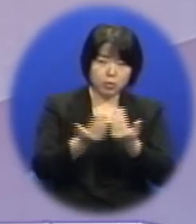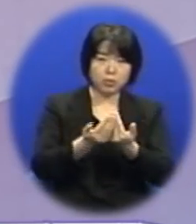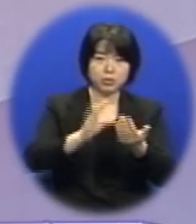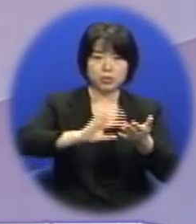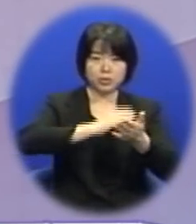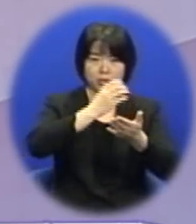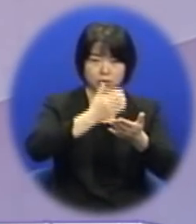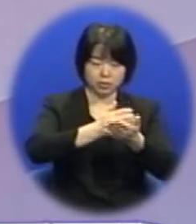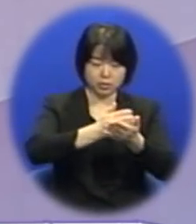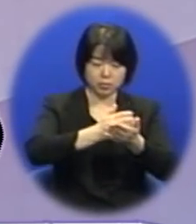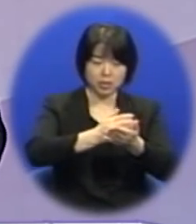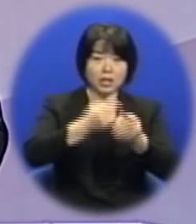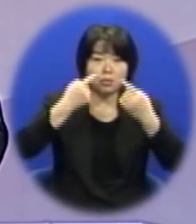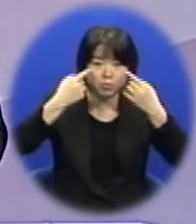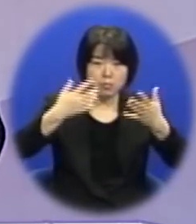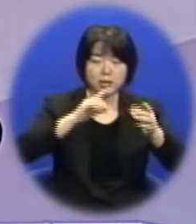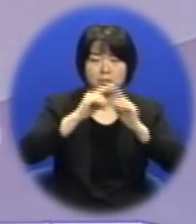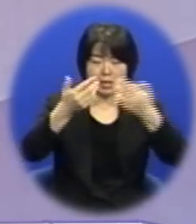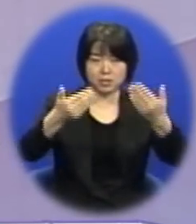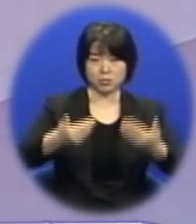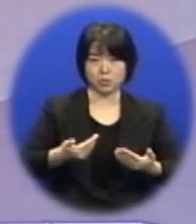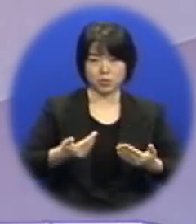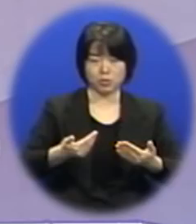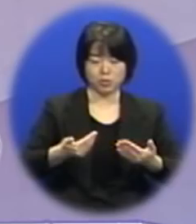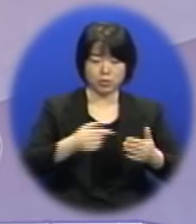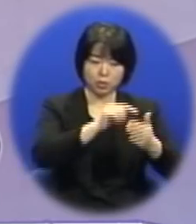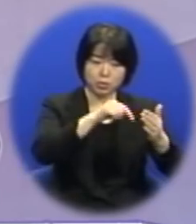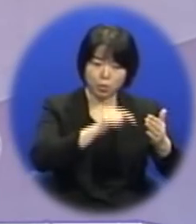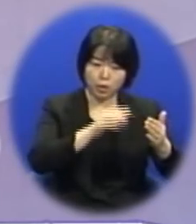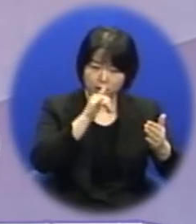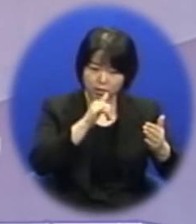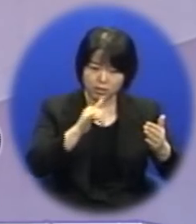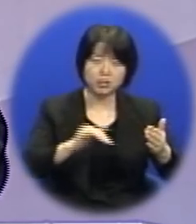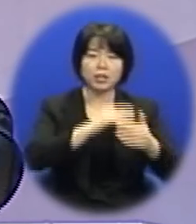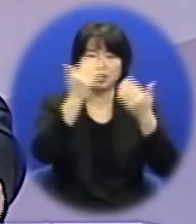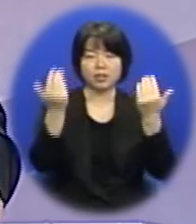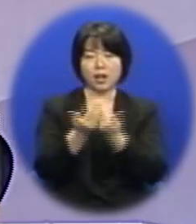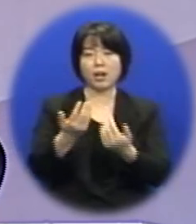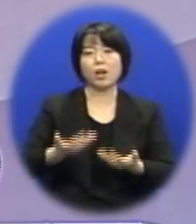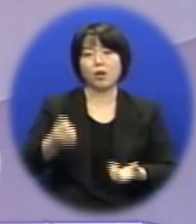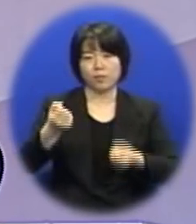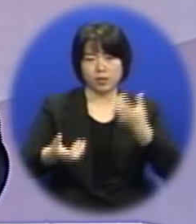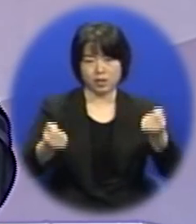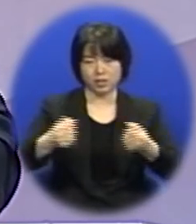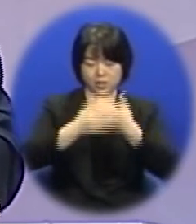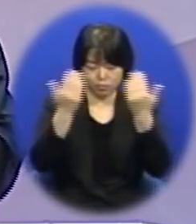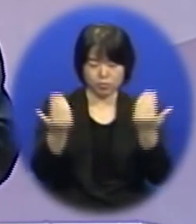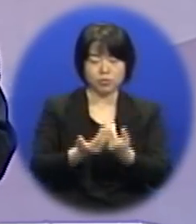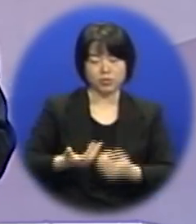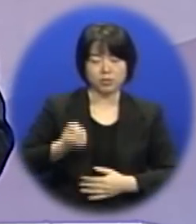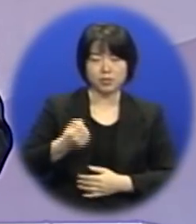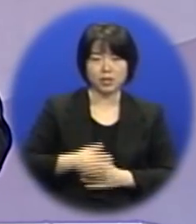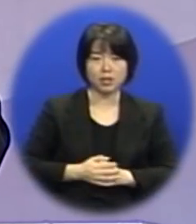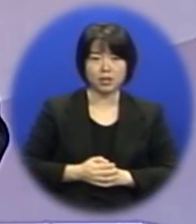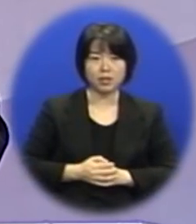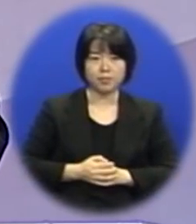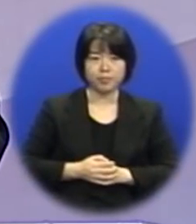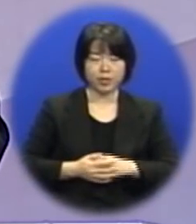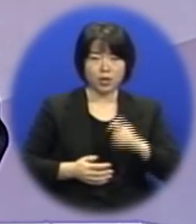이 성경에 있는 모든 약속은 다 우리의 것이에요. 고린도후서 1장